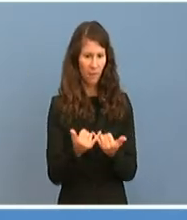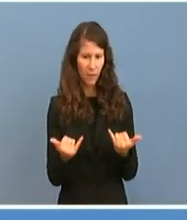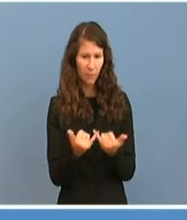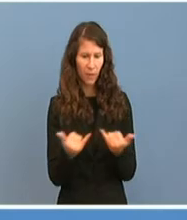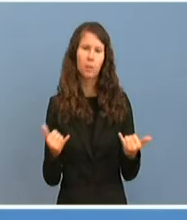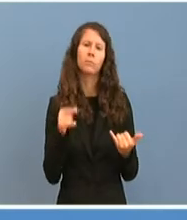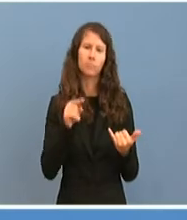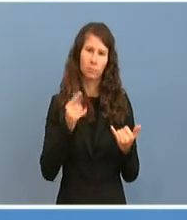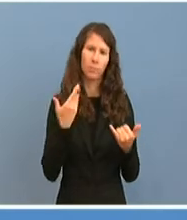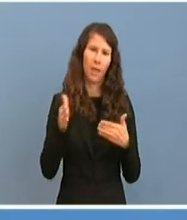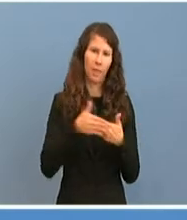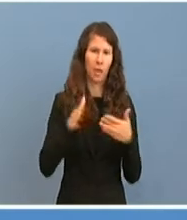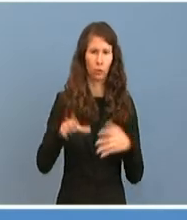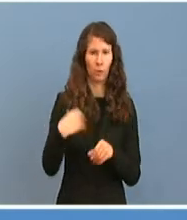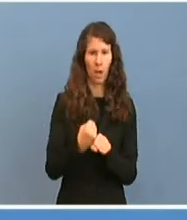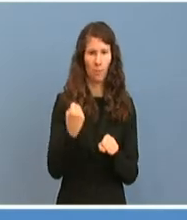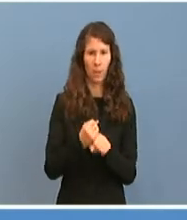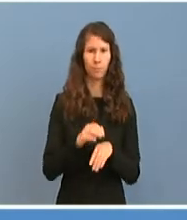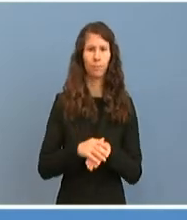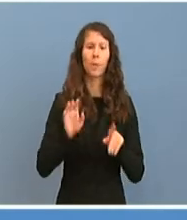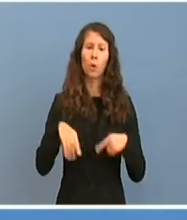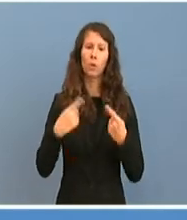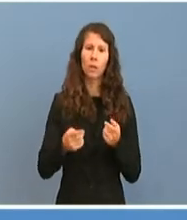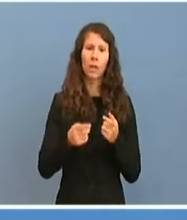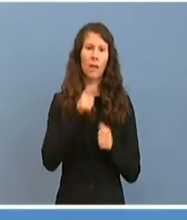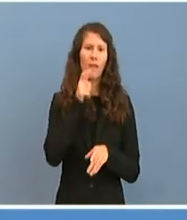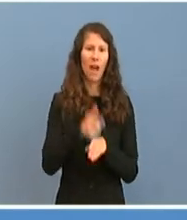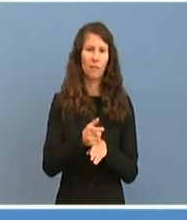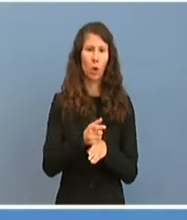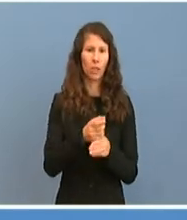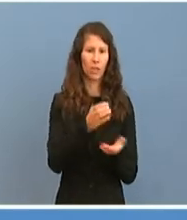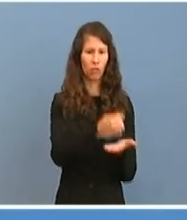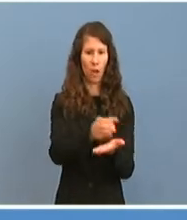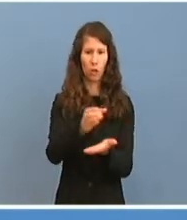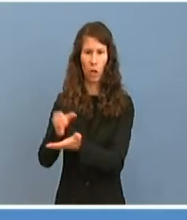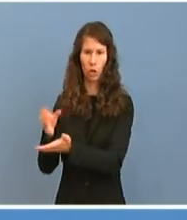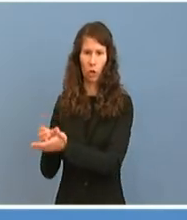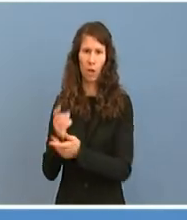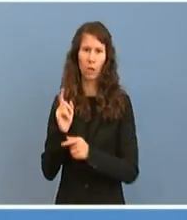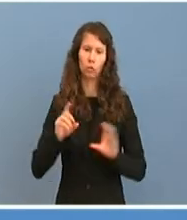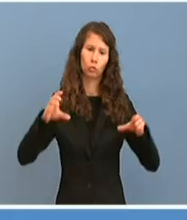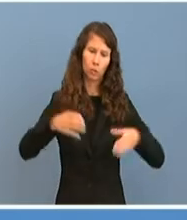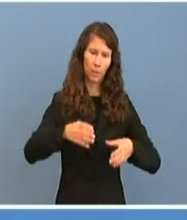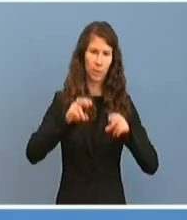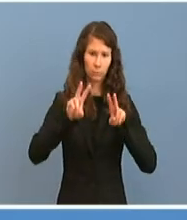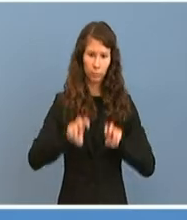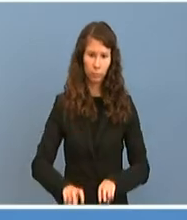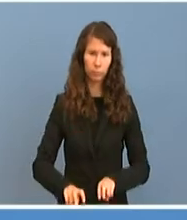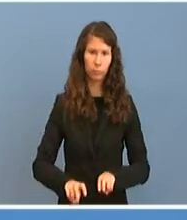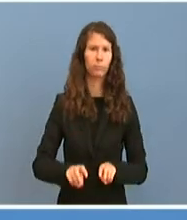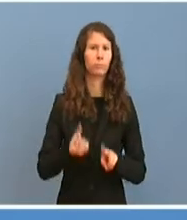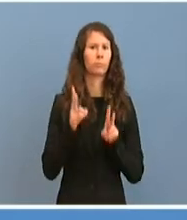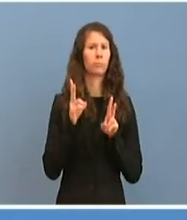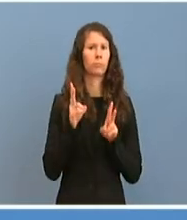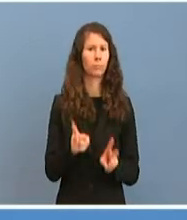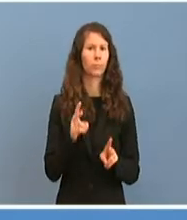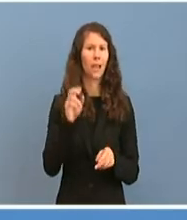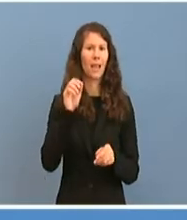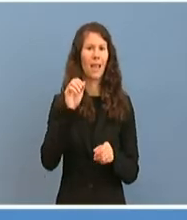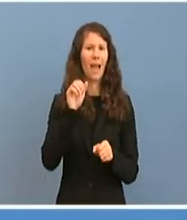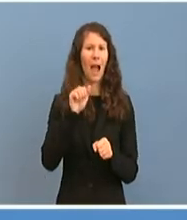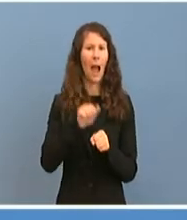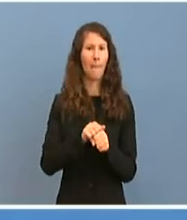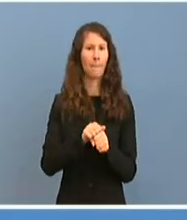den jeweils verantwortlichen Stellen zu erörtern, wie man sich auf den Weg zum Stellen eines